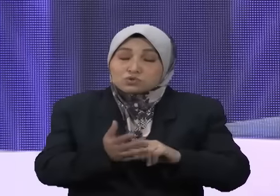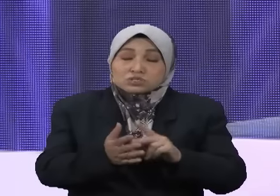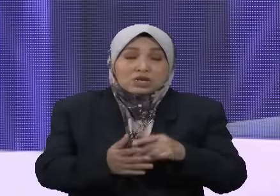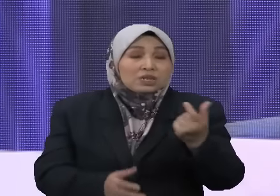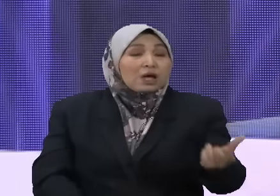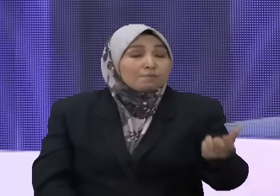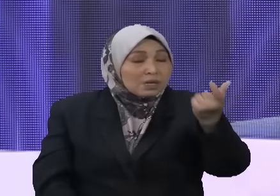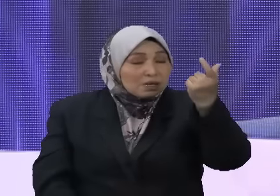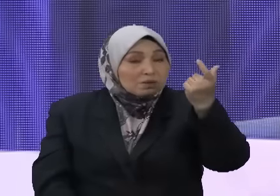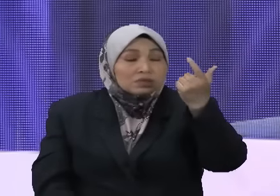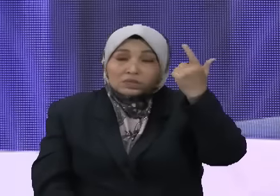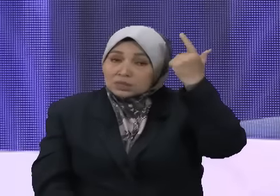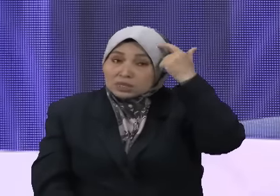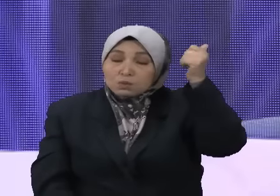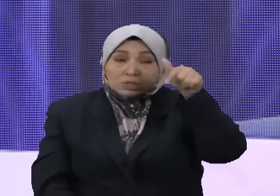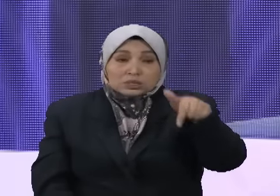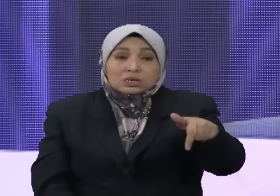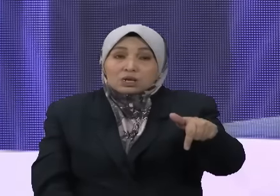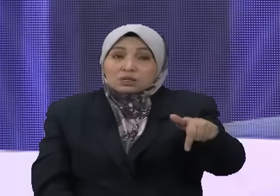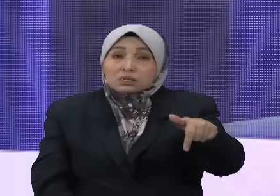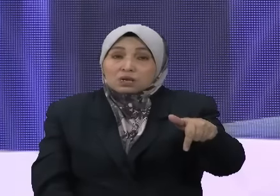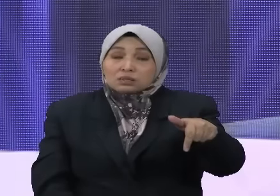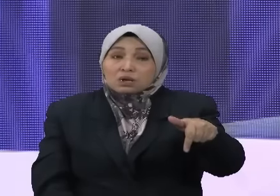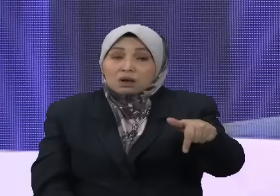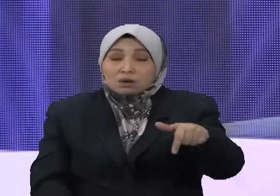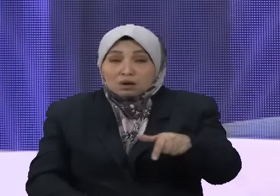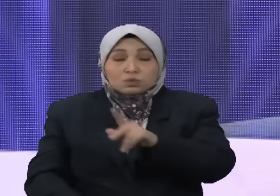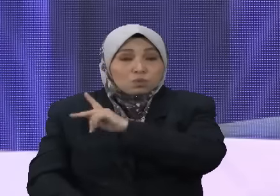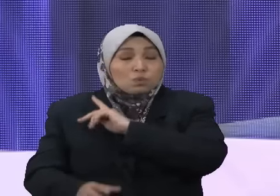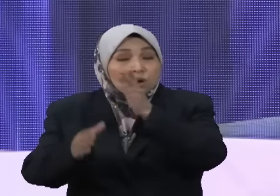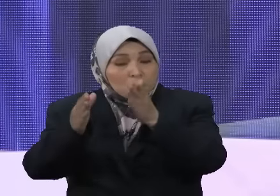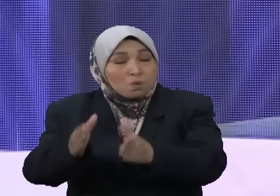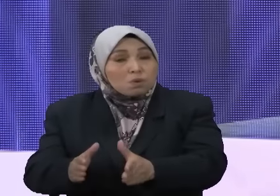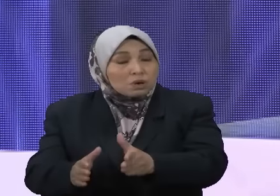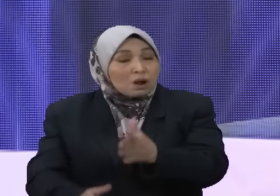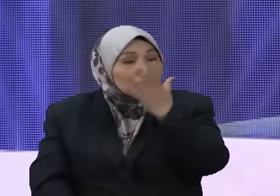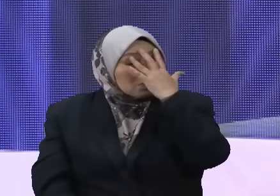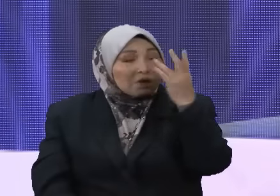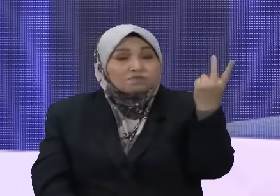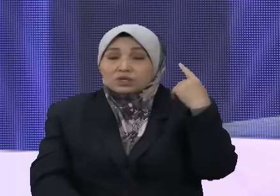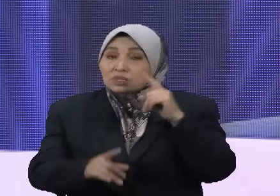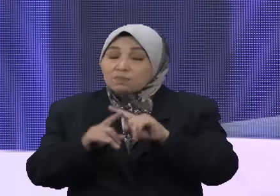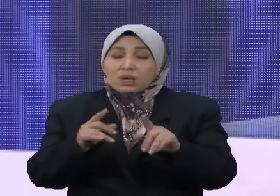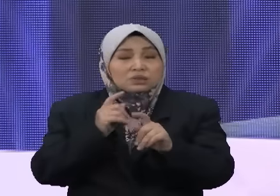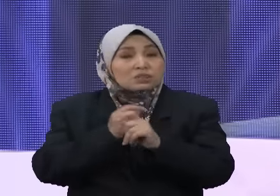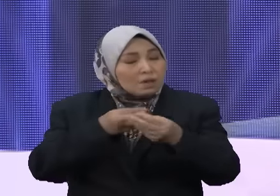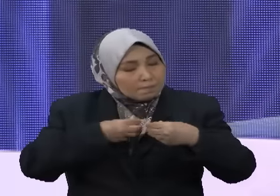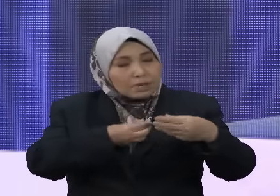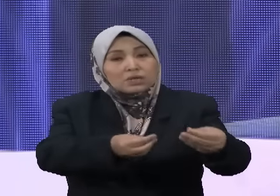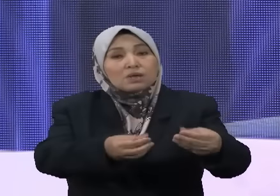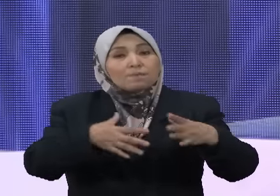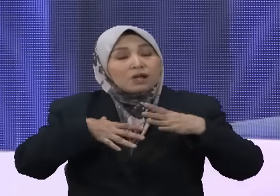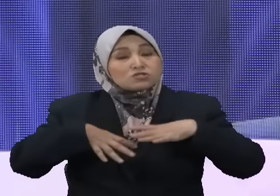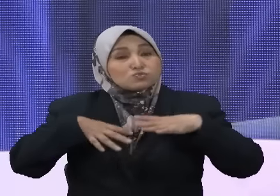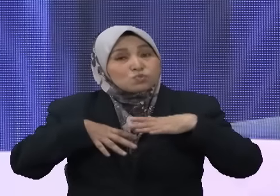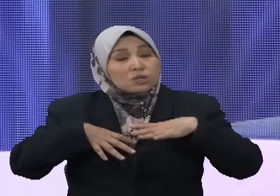sallallahuaihiwasallam pun tahu ini adalah rsul munafikin ketua orang munafik tetapi bagi dia tetap memberikan baju dia